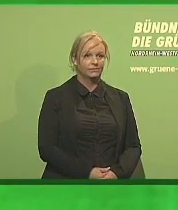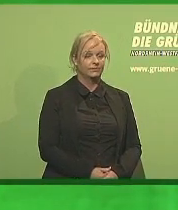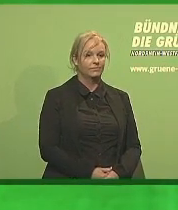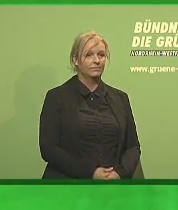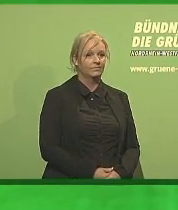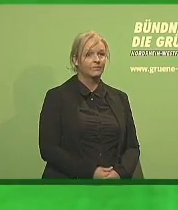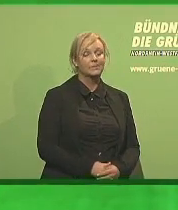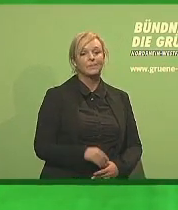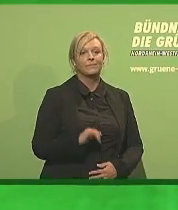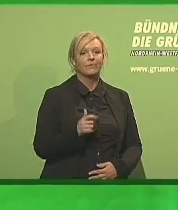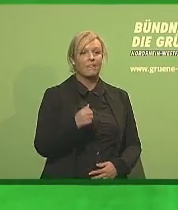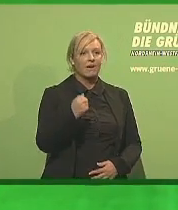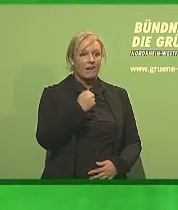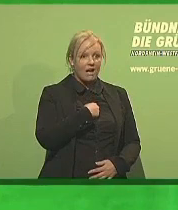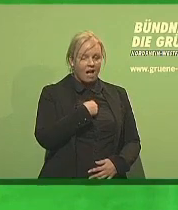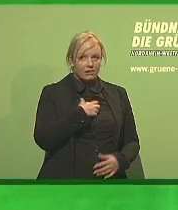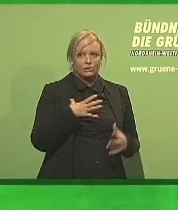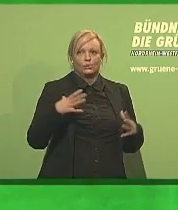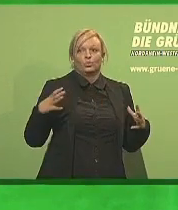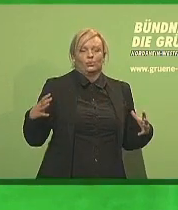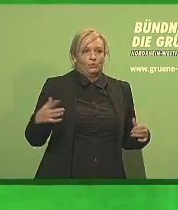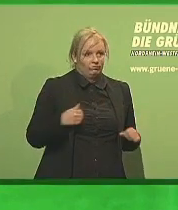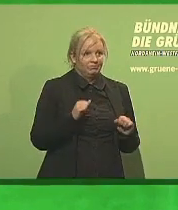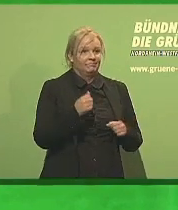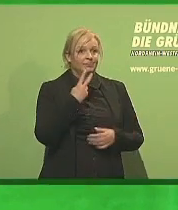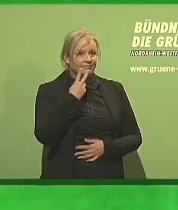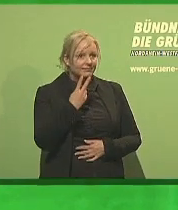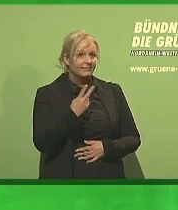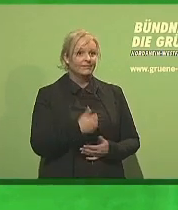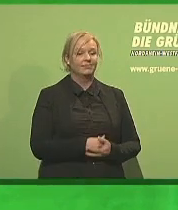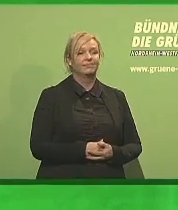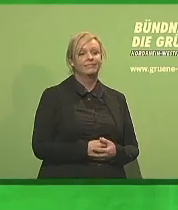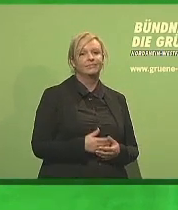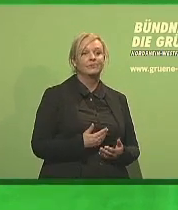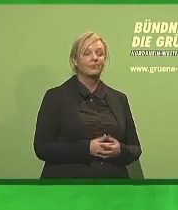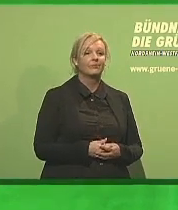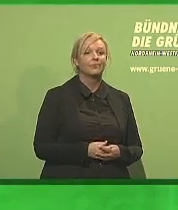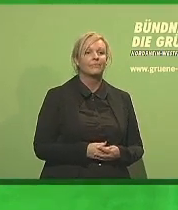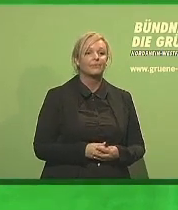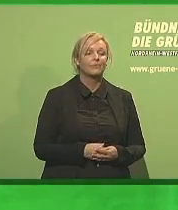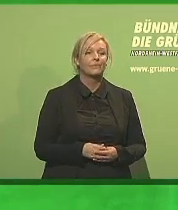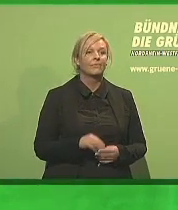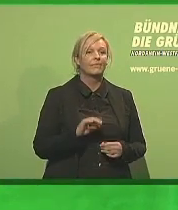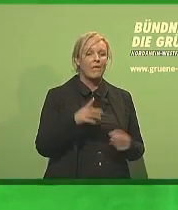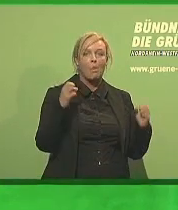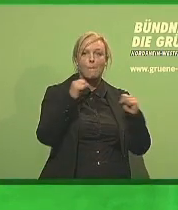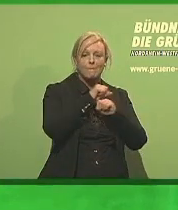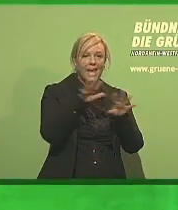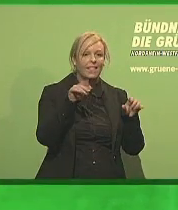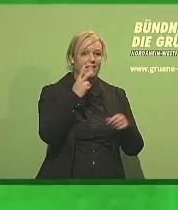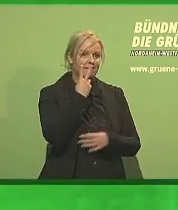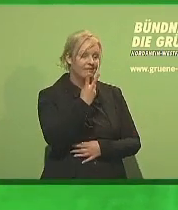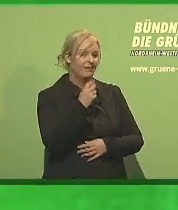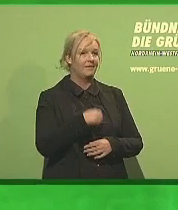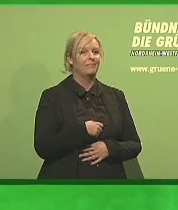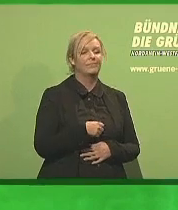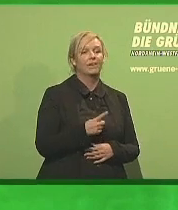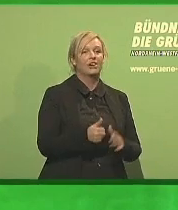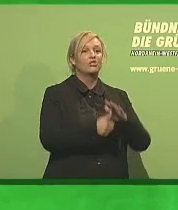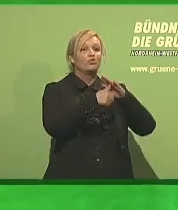dass die Angst groß ist, das sieht man auch bei manch konservativen Medien. Der Chefredakteur der Wirtschaftswoche redet